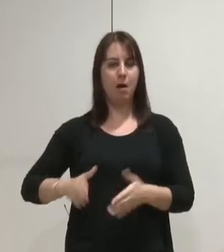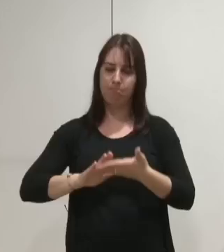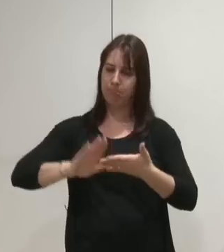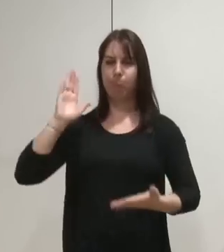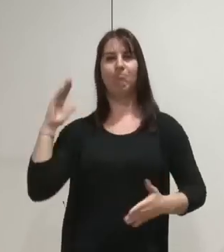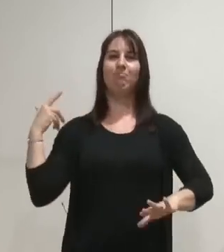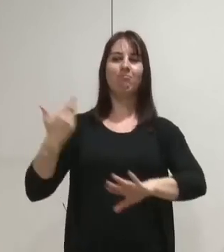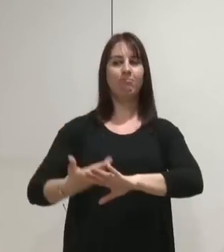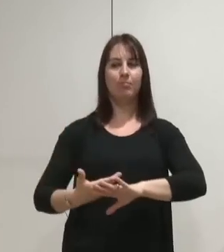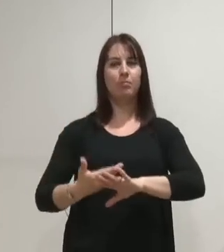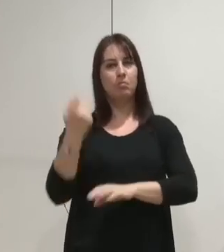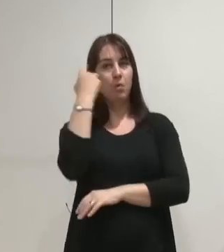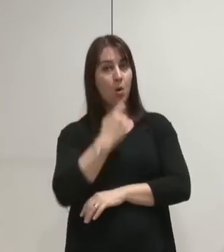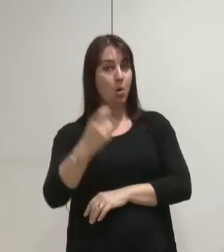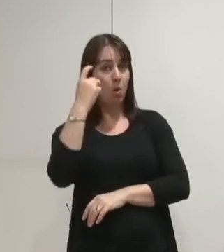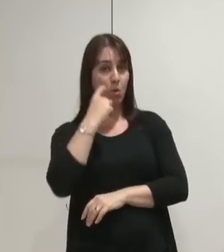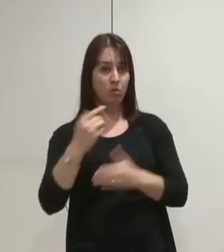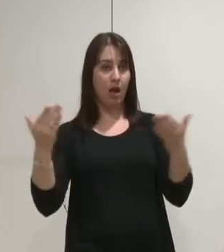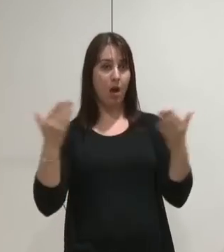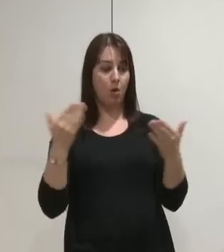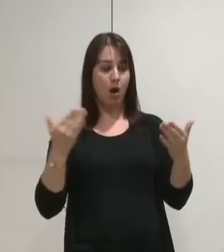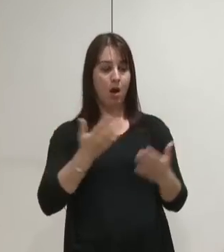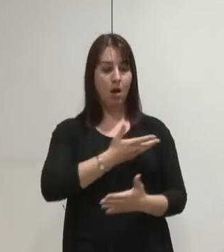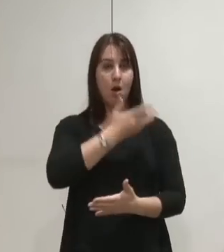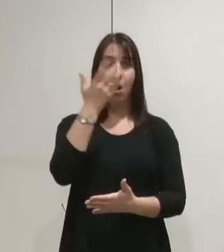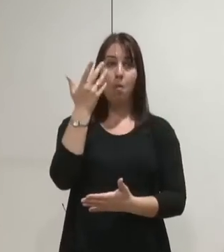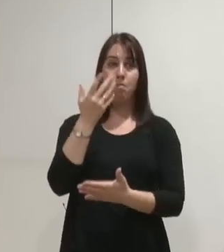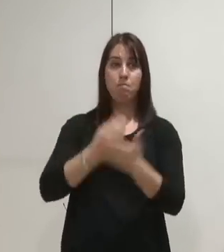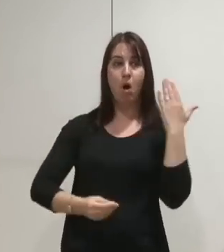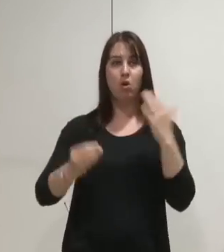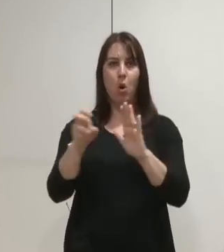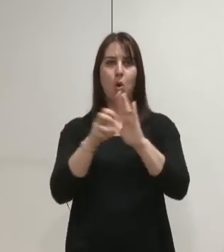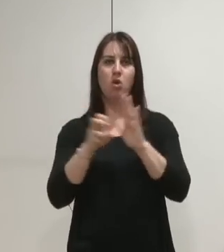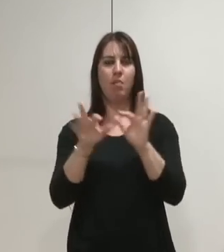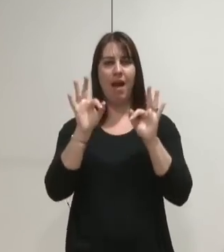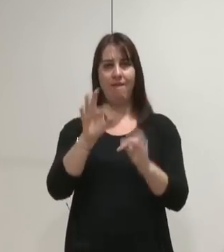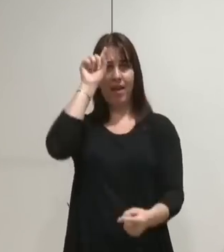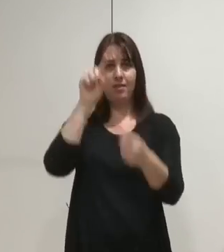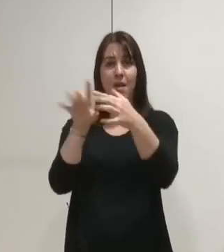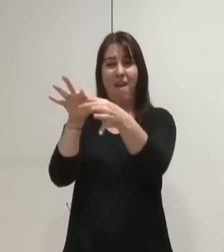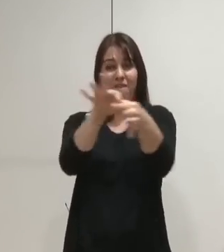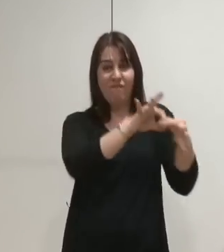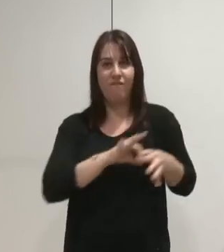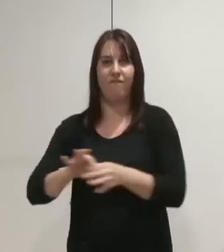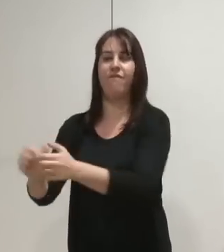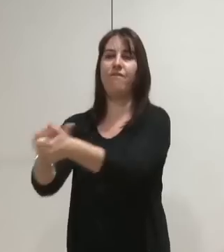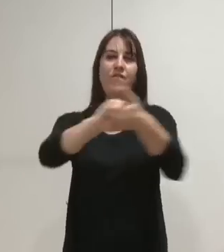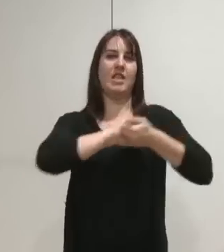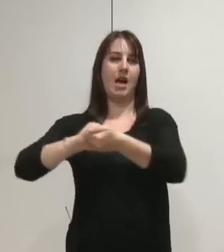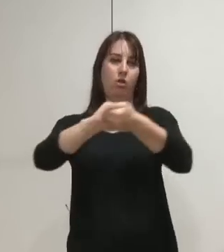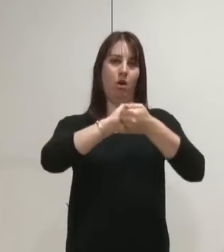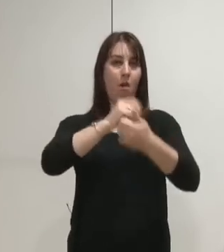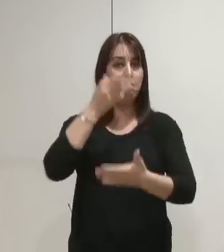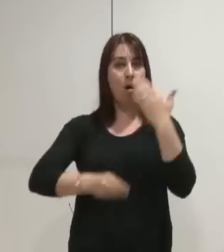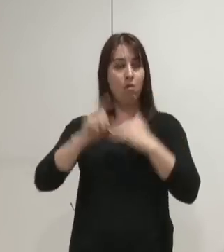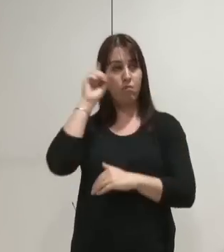constat que nous avons fait c'est qu'il manquait à Grenoble un événement fédérateur un événement qui rassemble les Grenoblois nous constatons tous les jours que notre